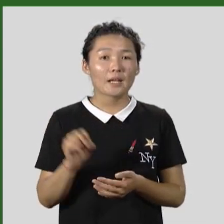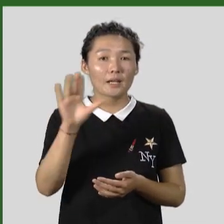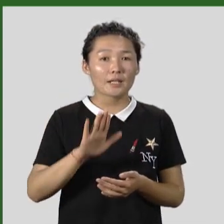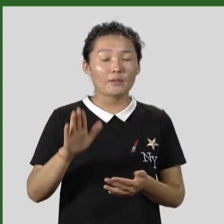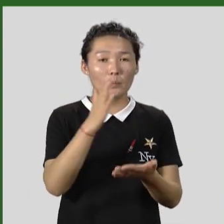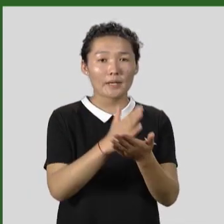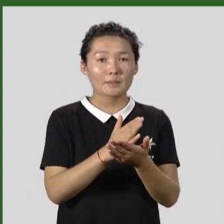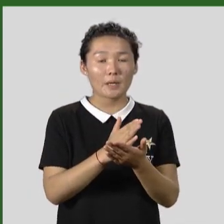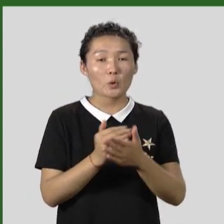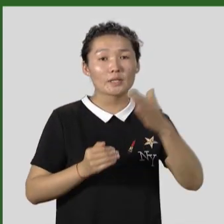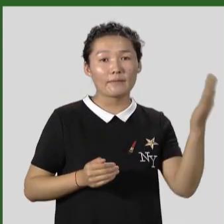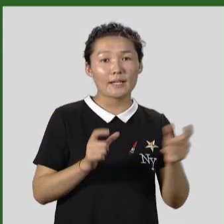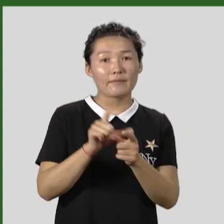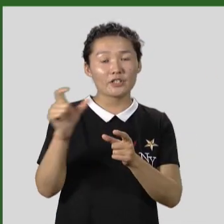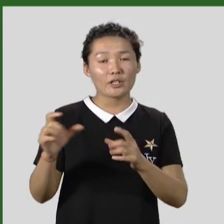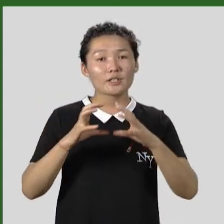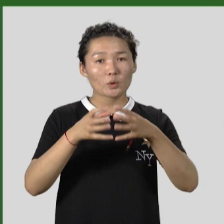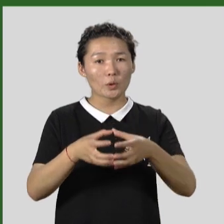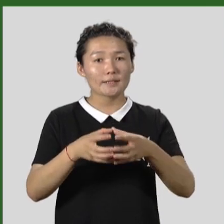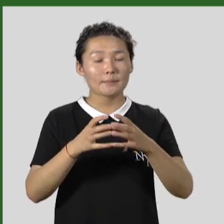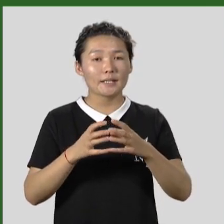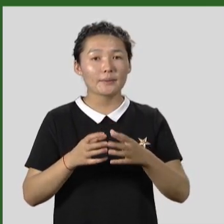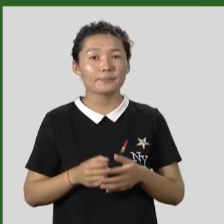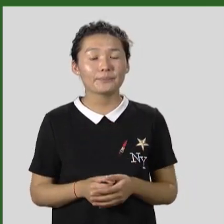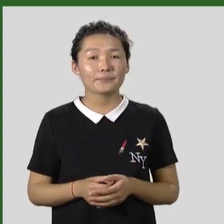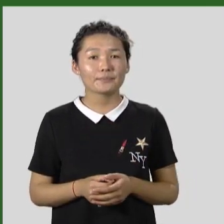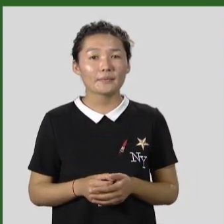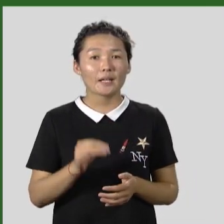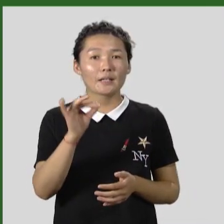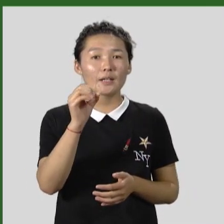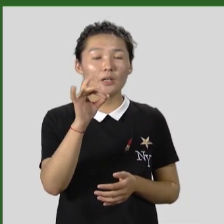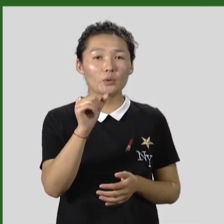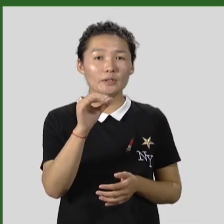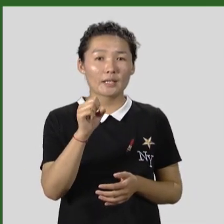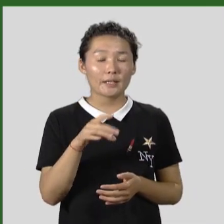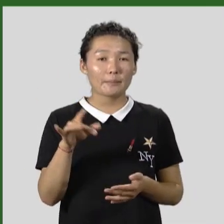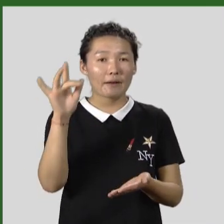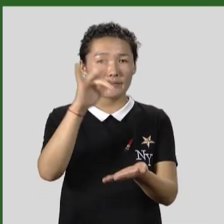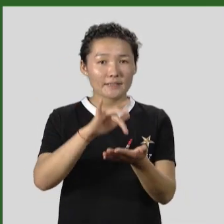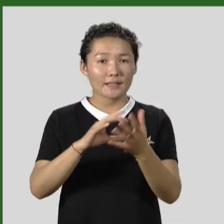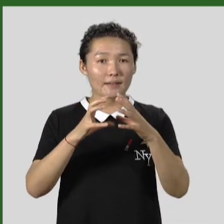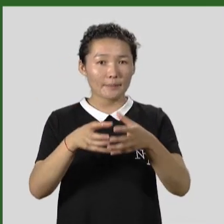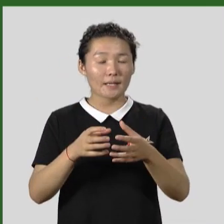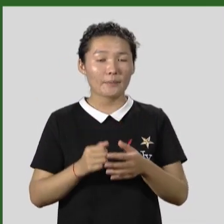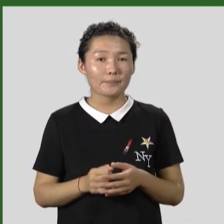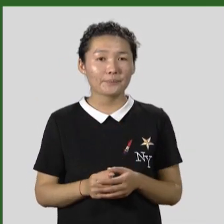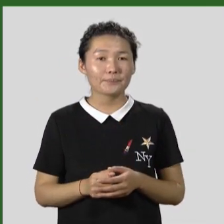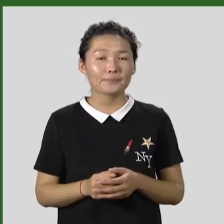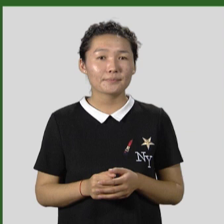Европа расположена в левой части круга Земли, а Иерусалим помещен в центр мира.